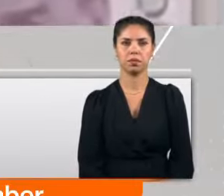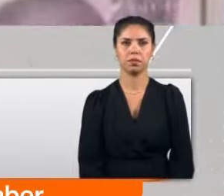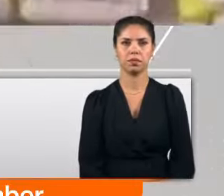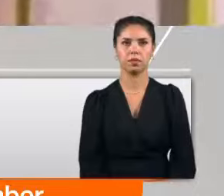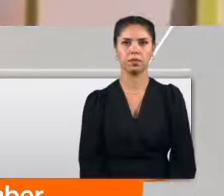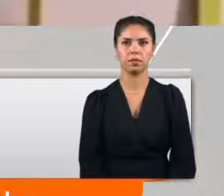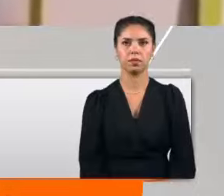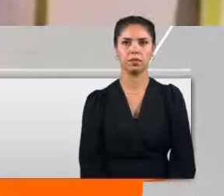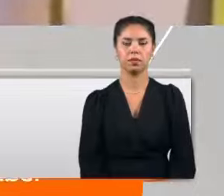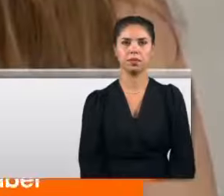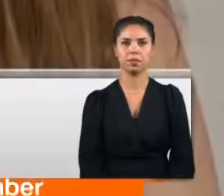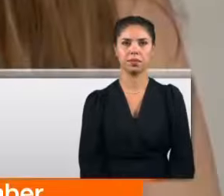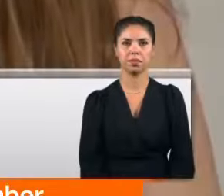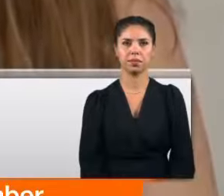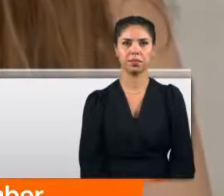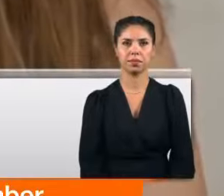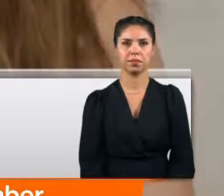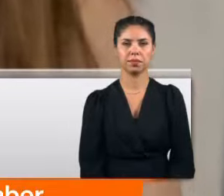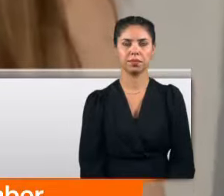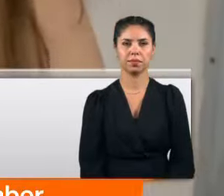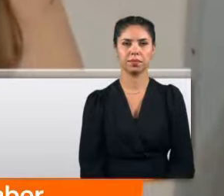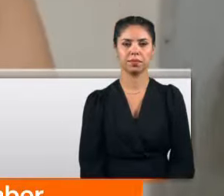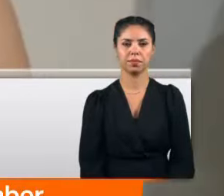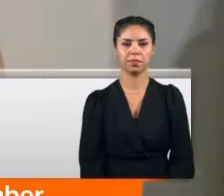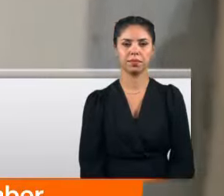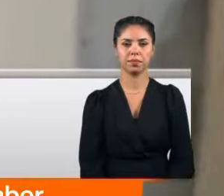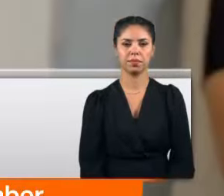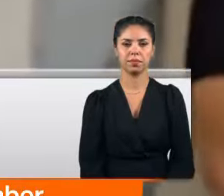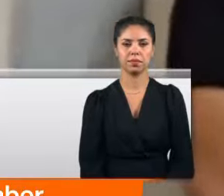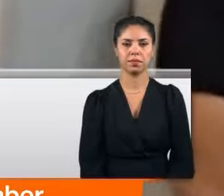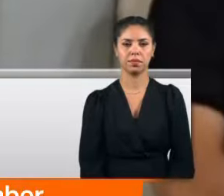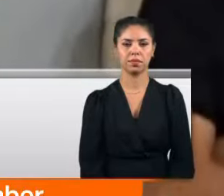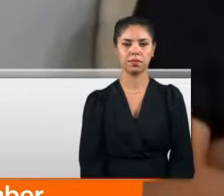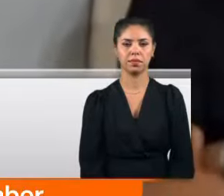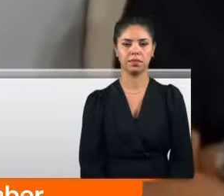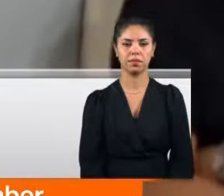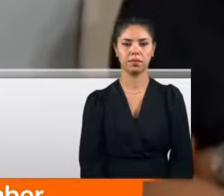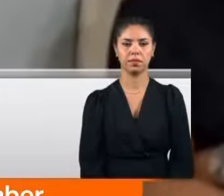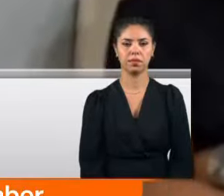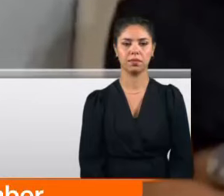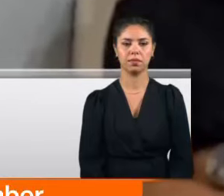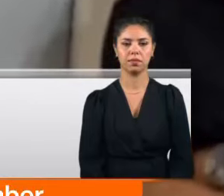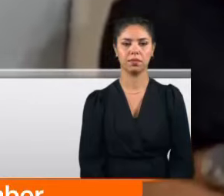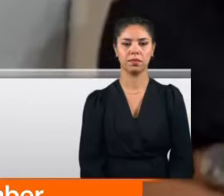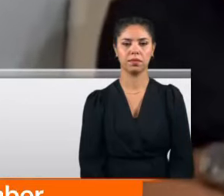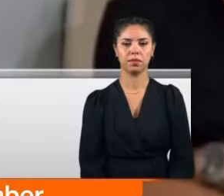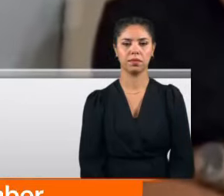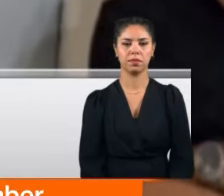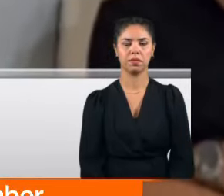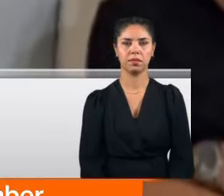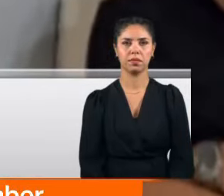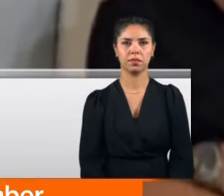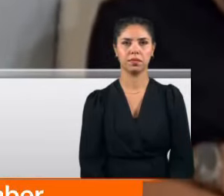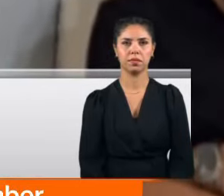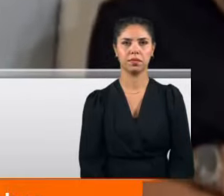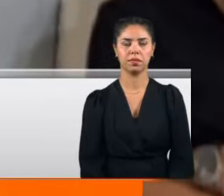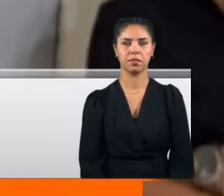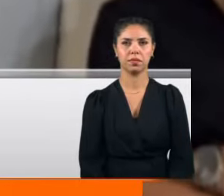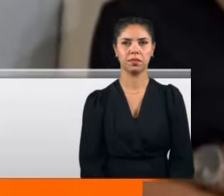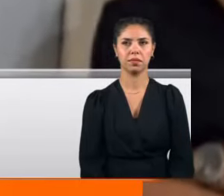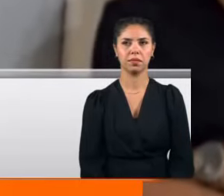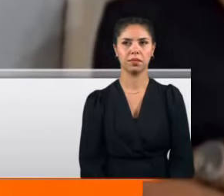istiyor. Uzlaşmak için kesinlikle böyle bir şey kabul etmiyoruz. Teşekkürler. Benim de yakın akrabalarıma eşi aracılığıyla haber gönderilmiş. İşte paralarını